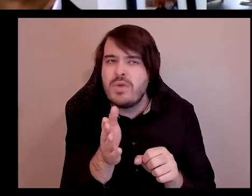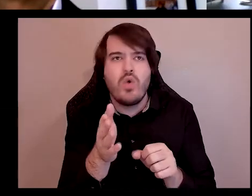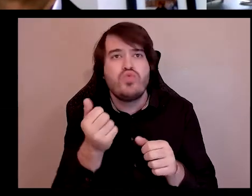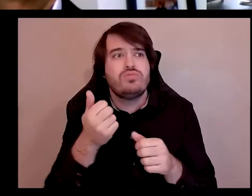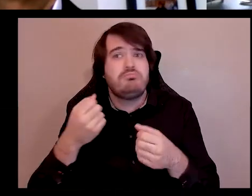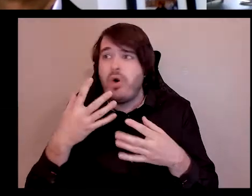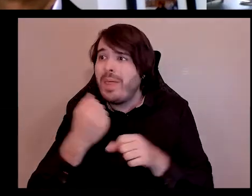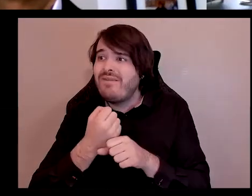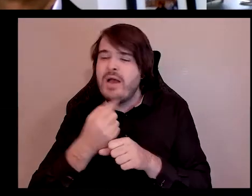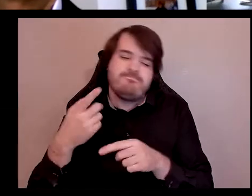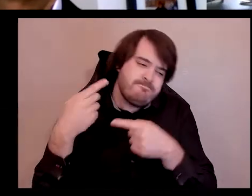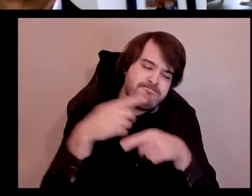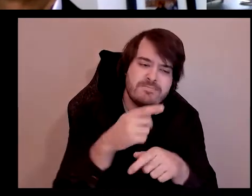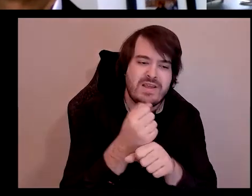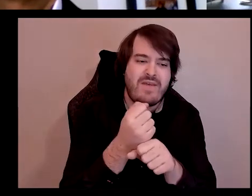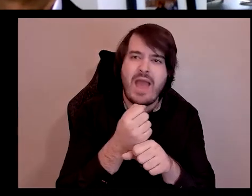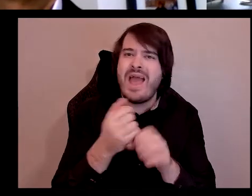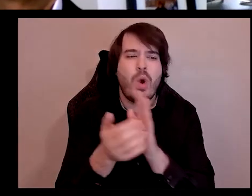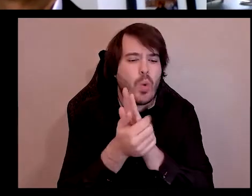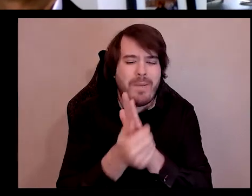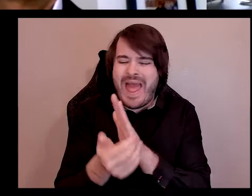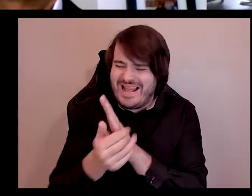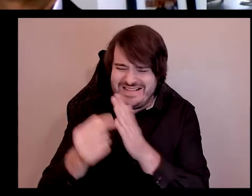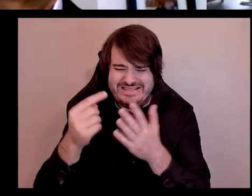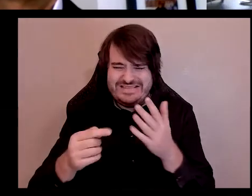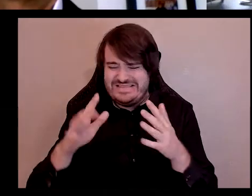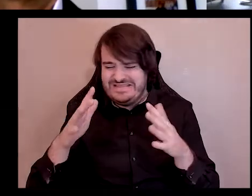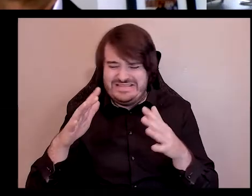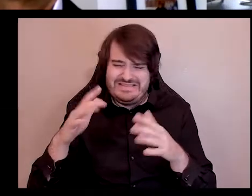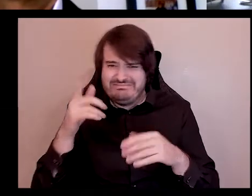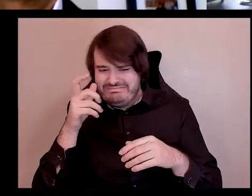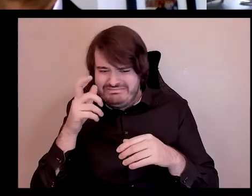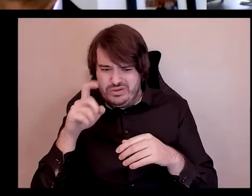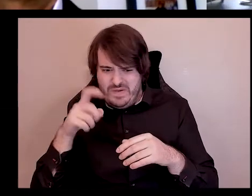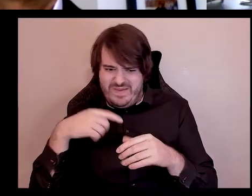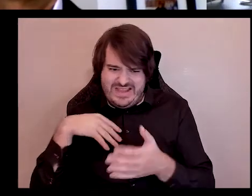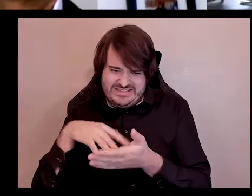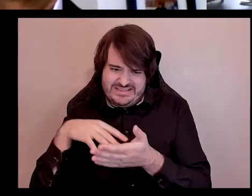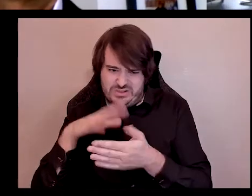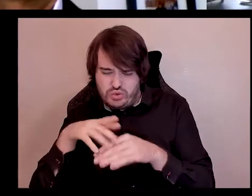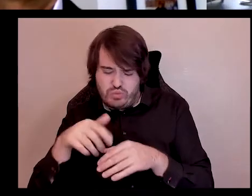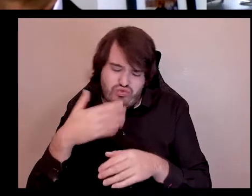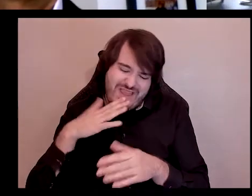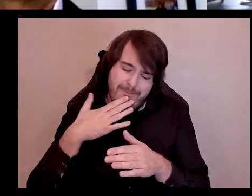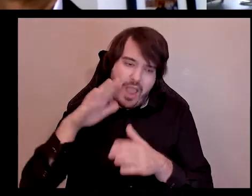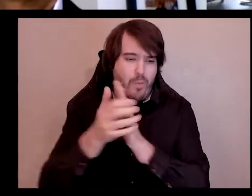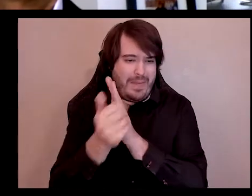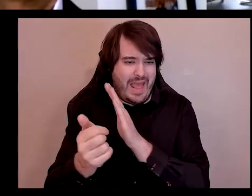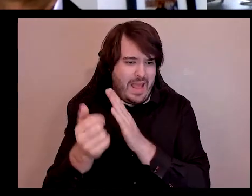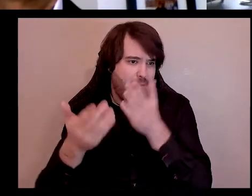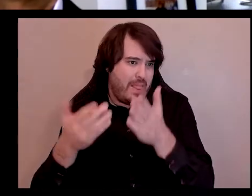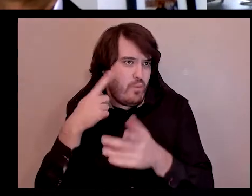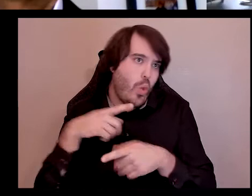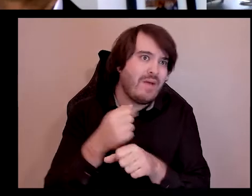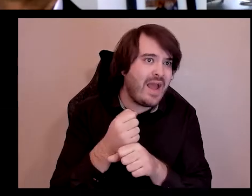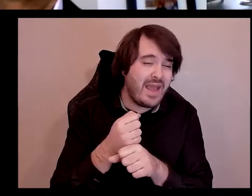revoir plan de carrière, à vous réinsérer le marché du travail, acquérir les compétences que vous êtes peut-être en train de vous poser la question